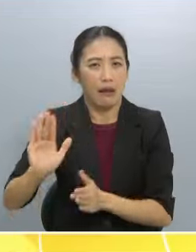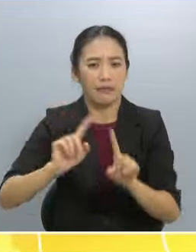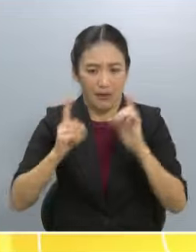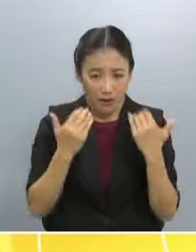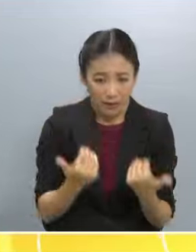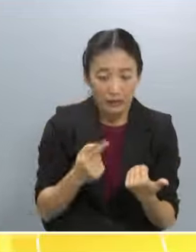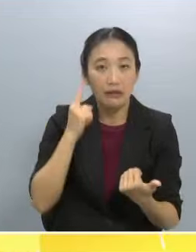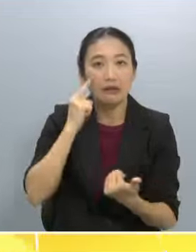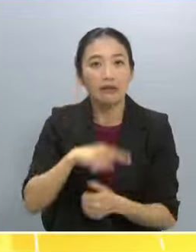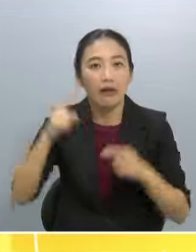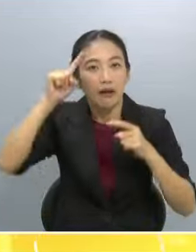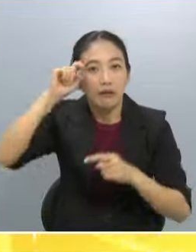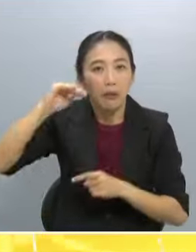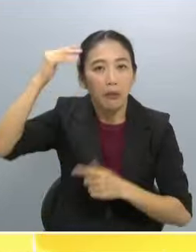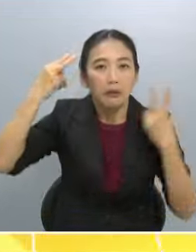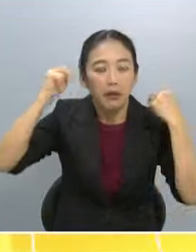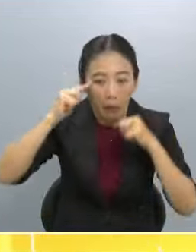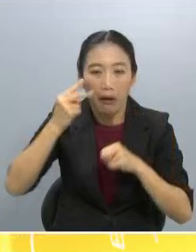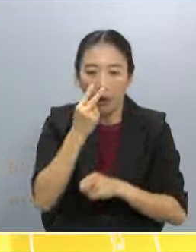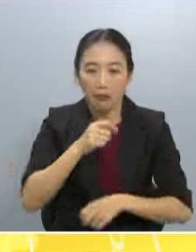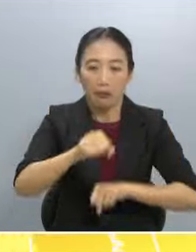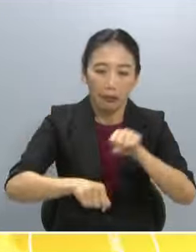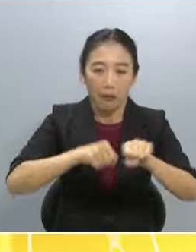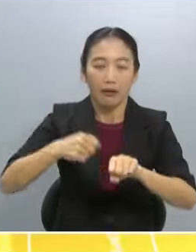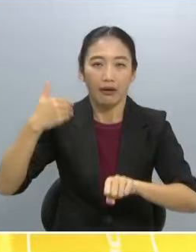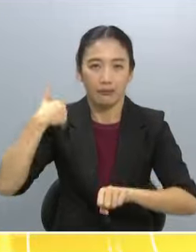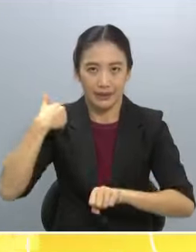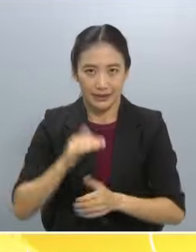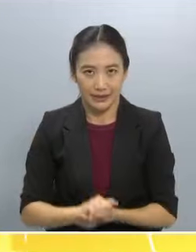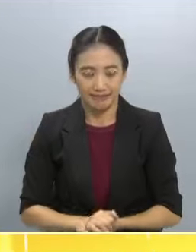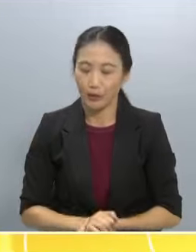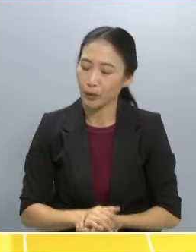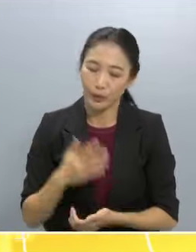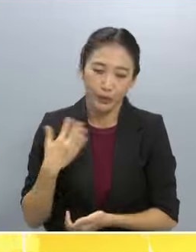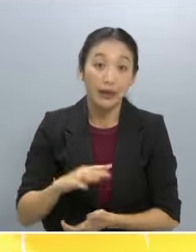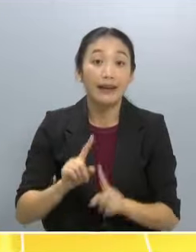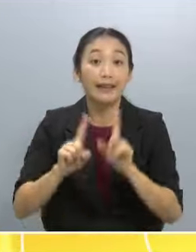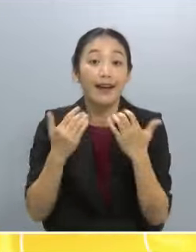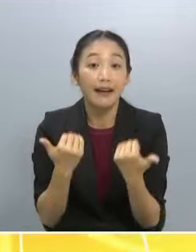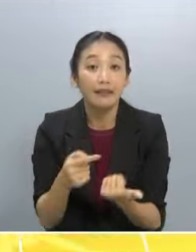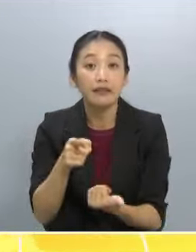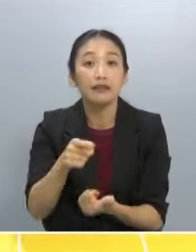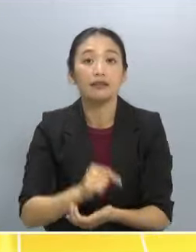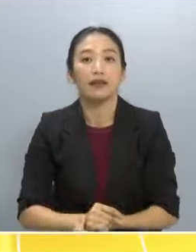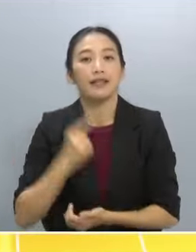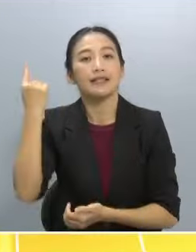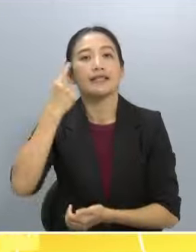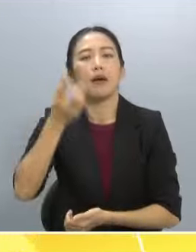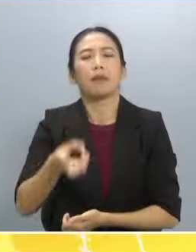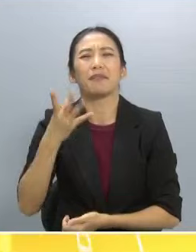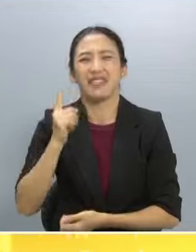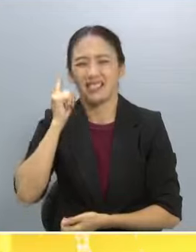ากากอนามัยตลอดเวลานะครับแล้วก็ทิ้งท้ายบอกว่าแต่ท่านเศรษฐาไปเที่ยวแค่แป๊บคงไม่เป็นไรมากมั้งไ